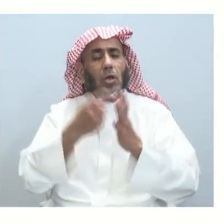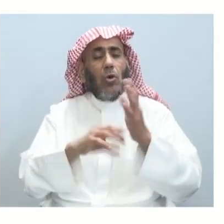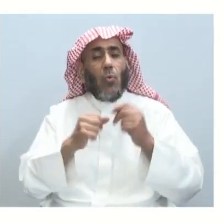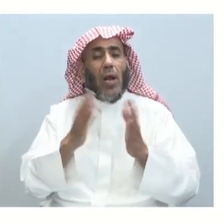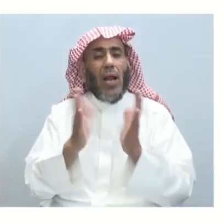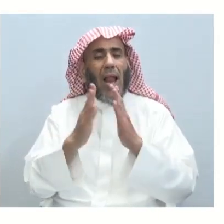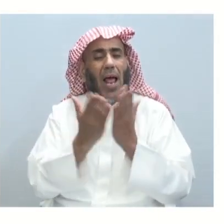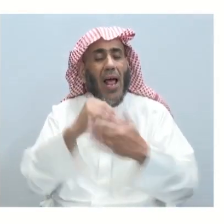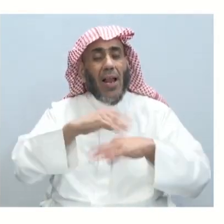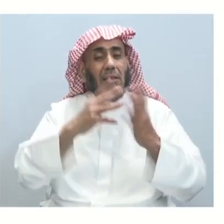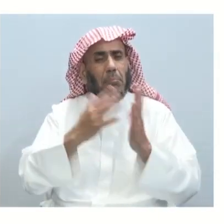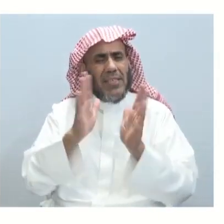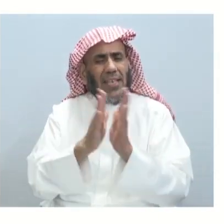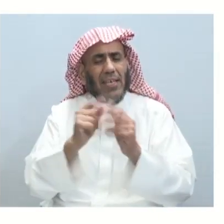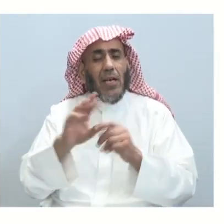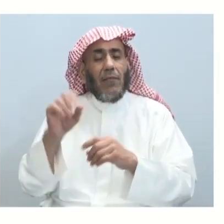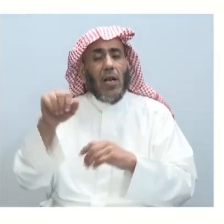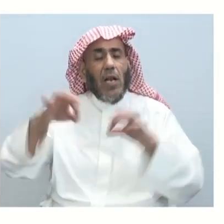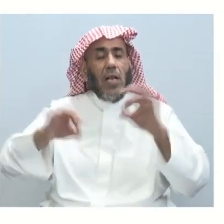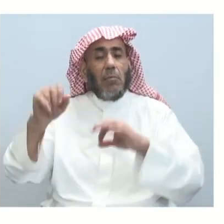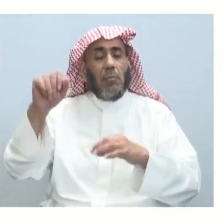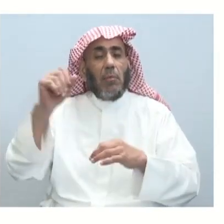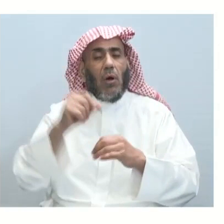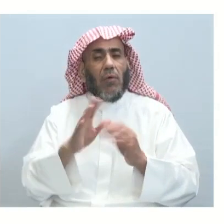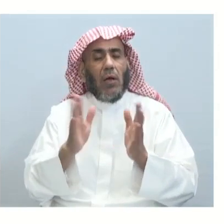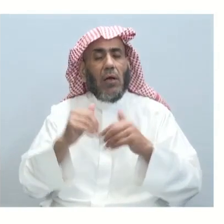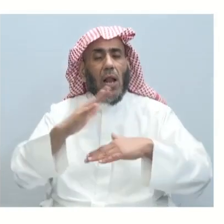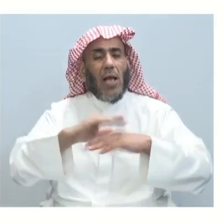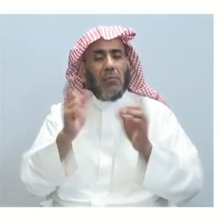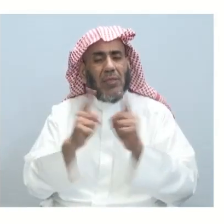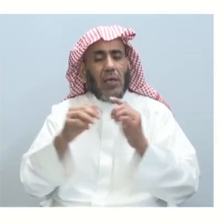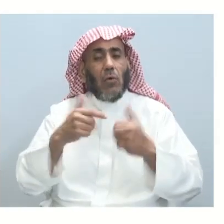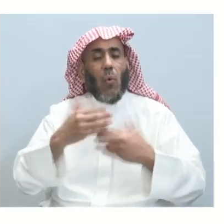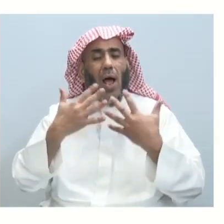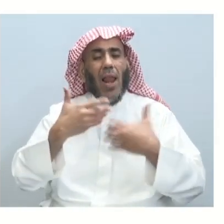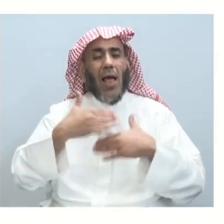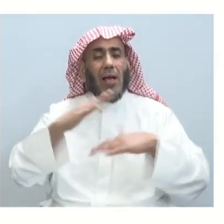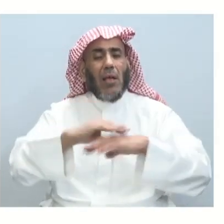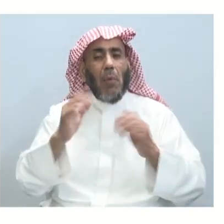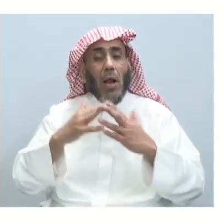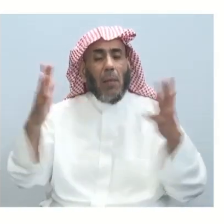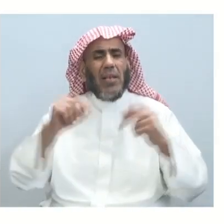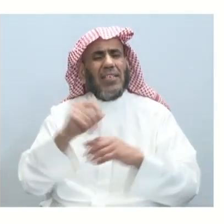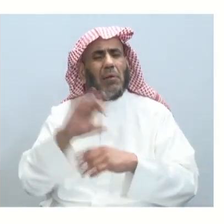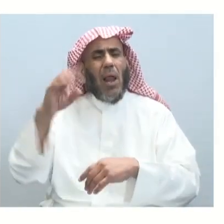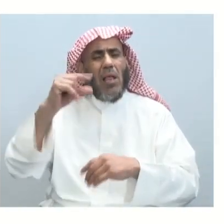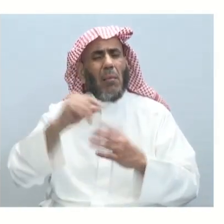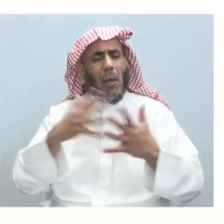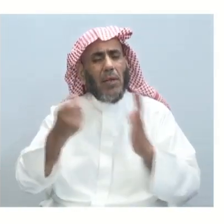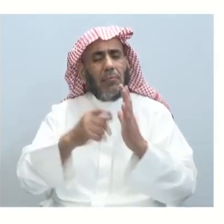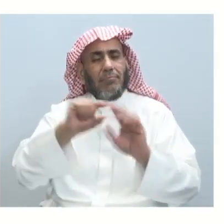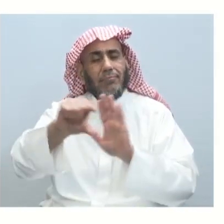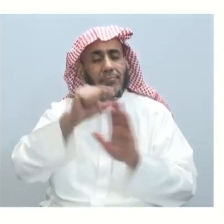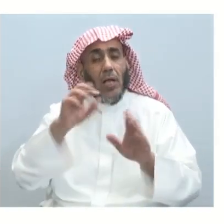صغيران في الحكمه ايضا للابن المقفع الادب الصغير والادب الكبير الجاحظ ايضا من